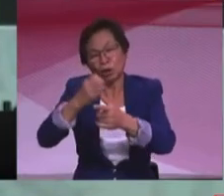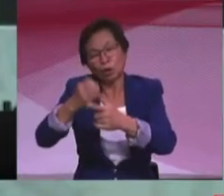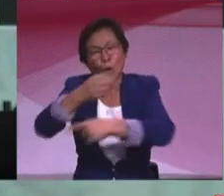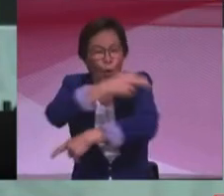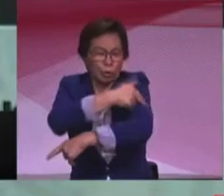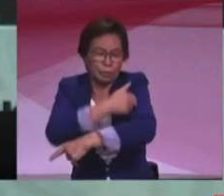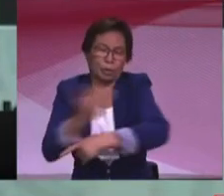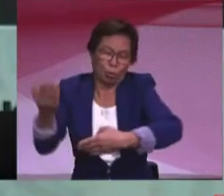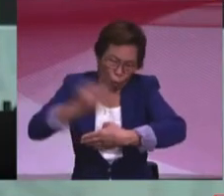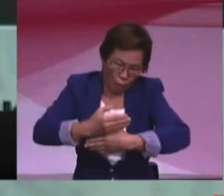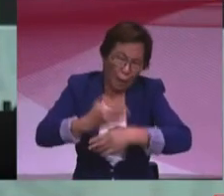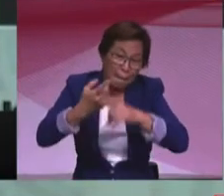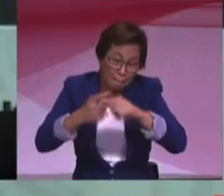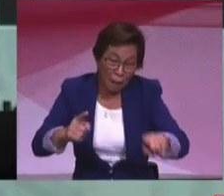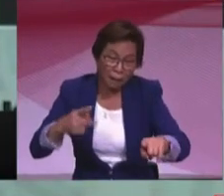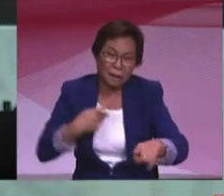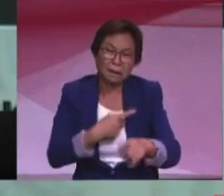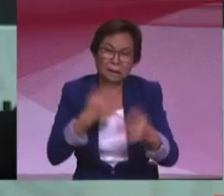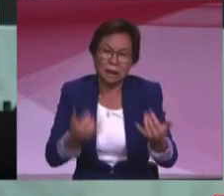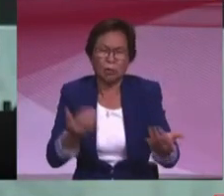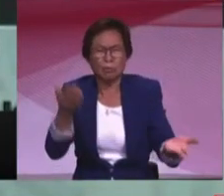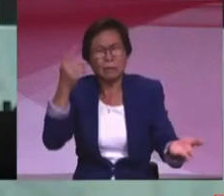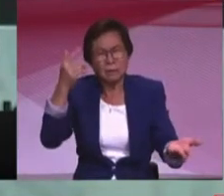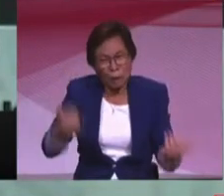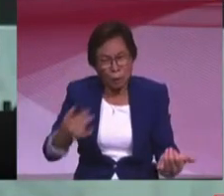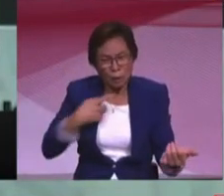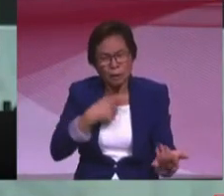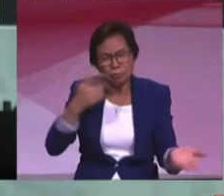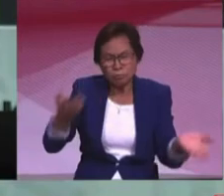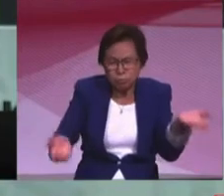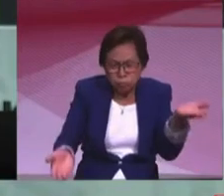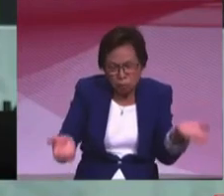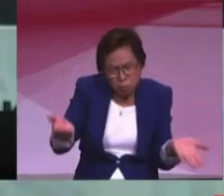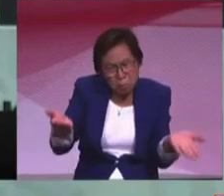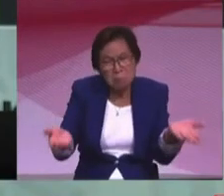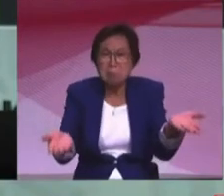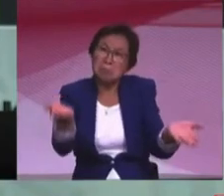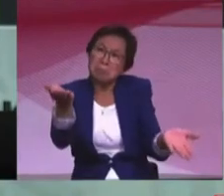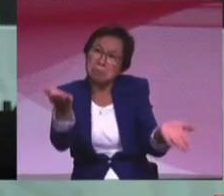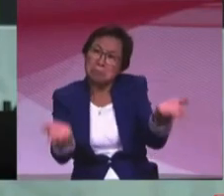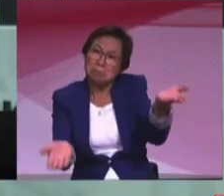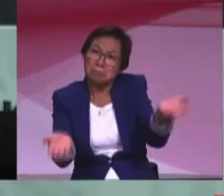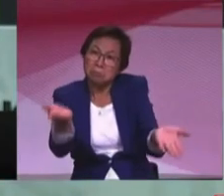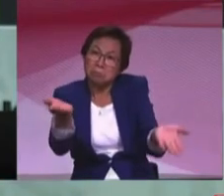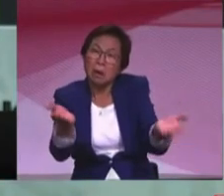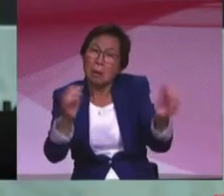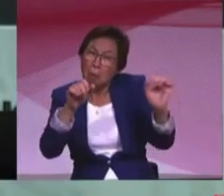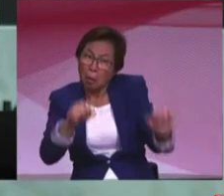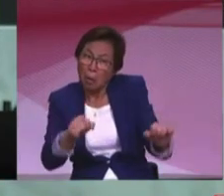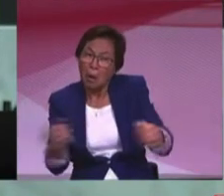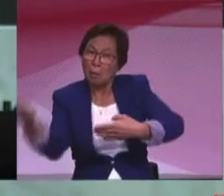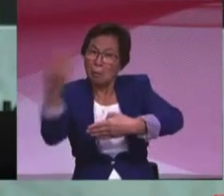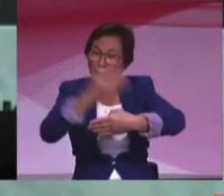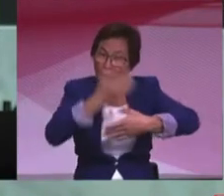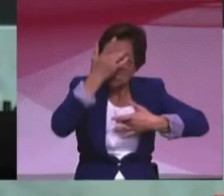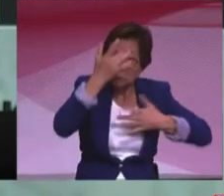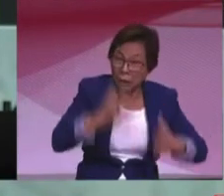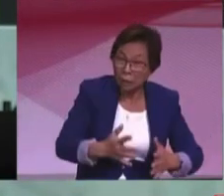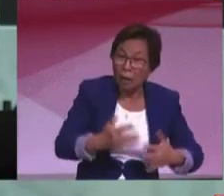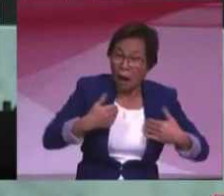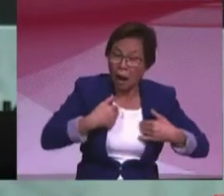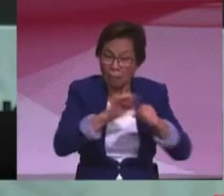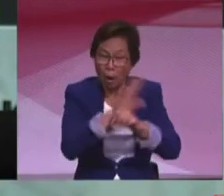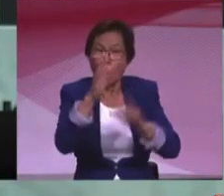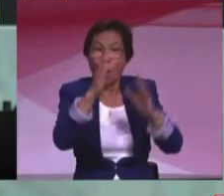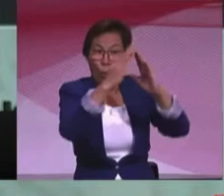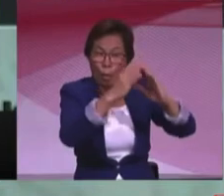hospital. Tetapi kita sedang mempertimbangkan, iaitu sama ada boleh tak kita kuarantinkan pesakit yang positif